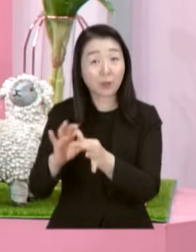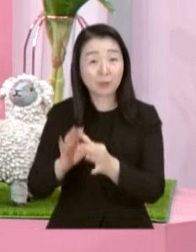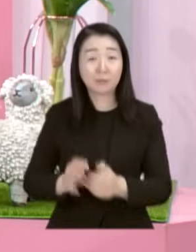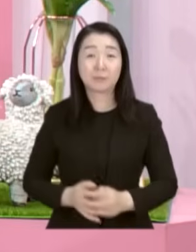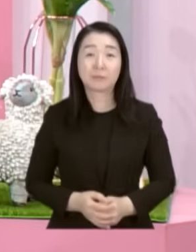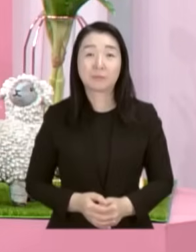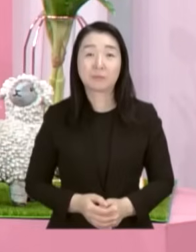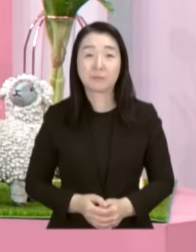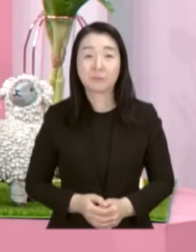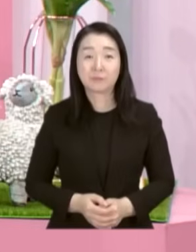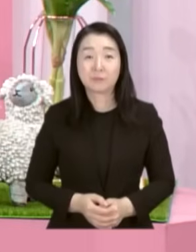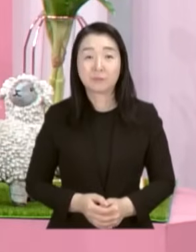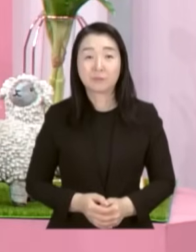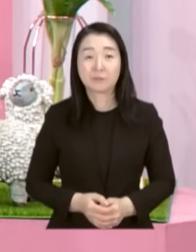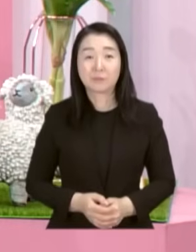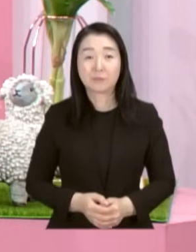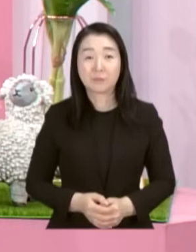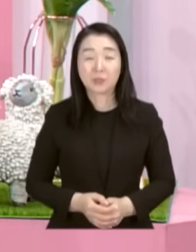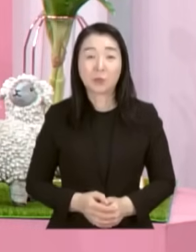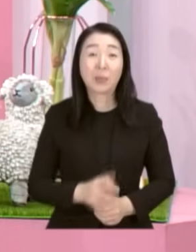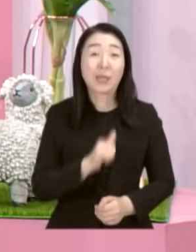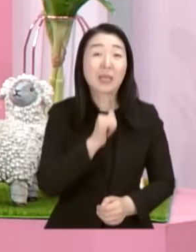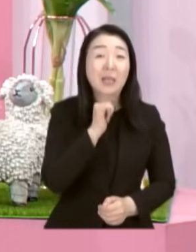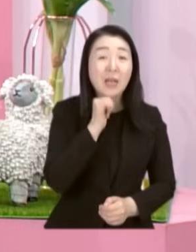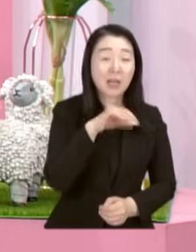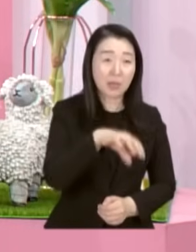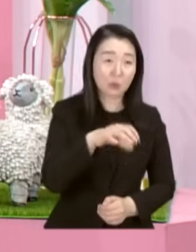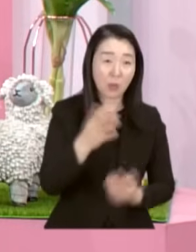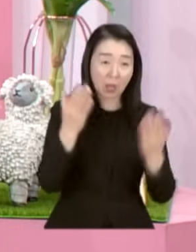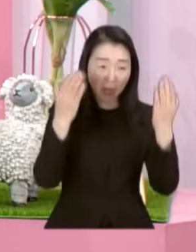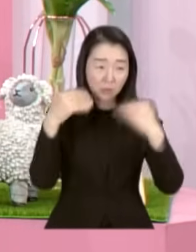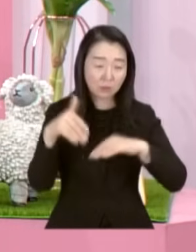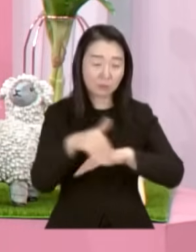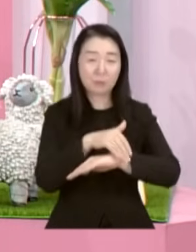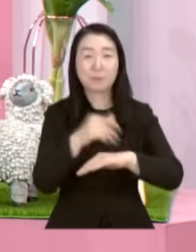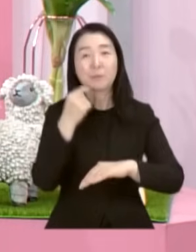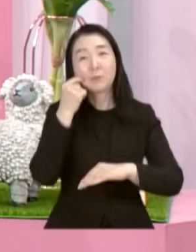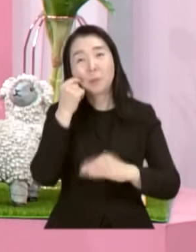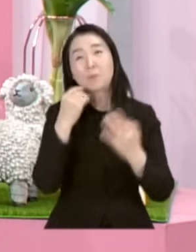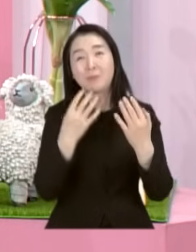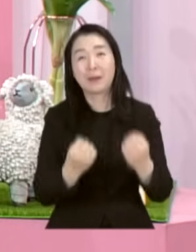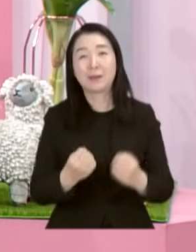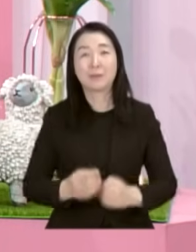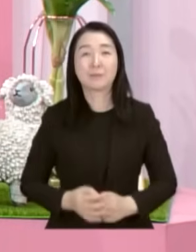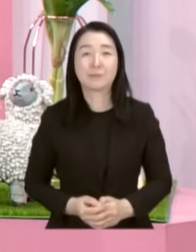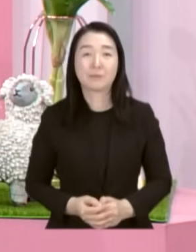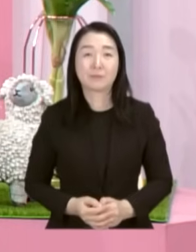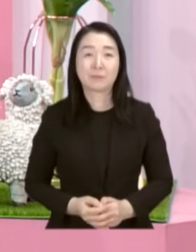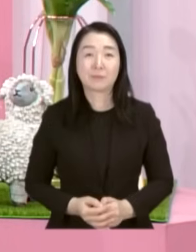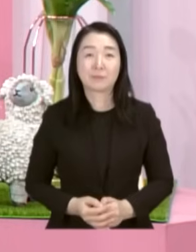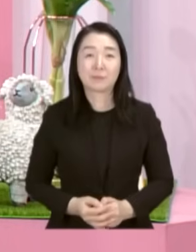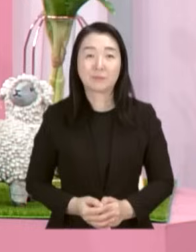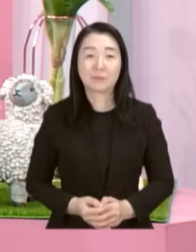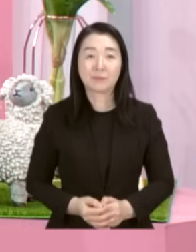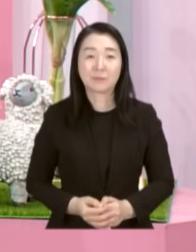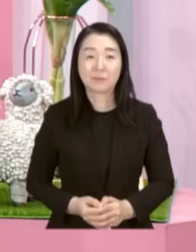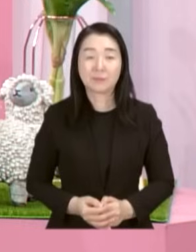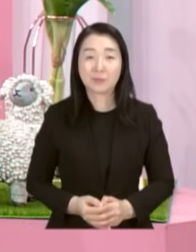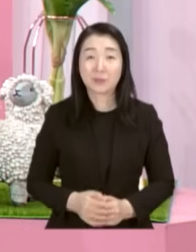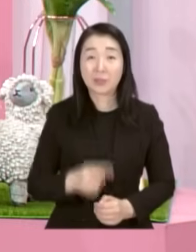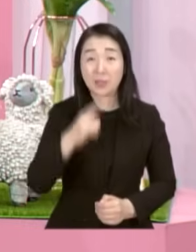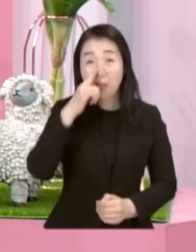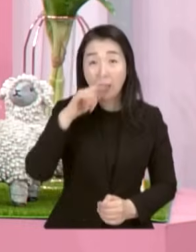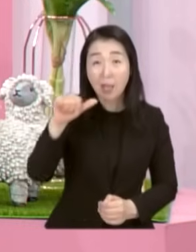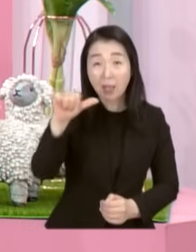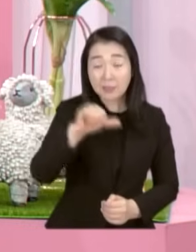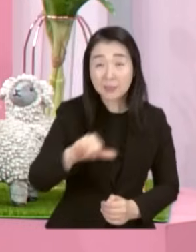꿈퍼라고 하거든요. 네. 이제 가난한 빈민촌에는 네. 학교를 다니지 못하는 아이들이 여전히 있어요. 네. 우리 다